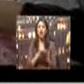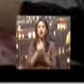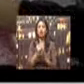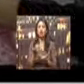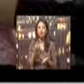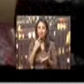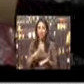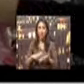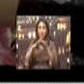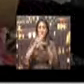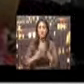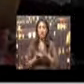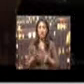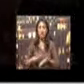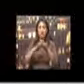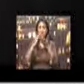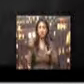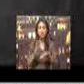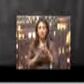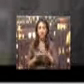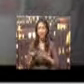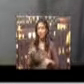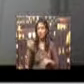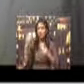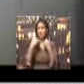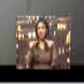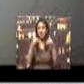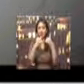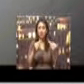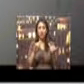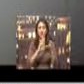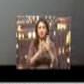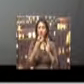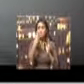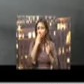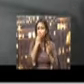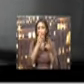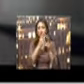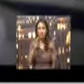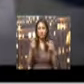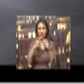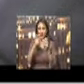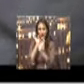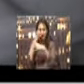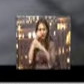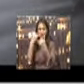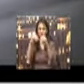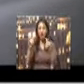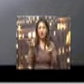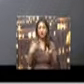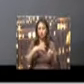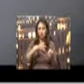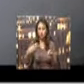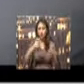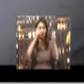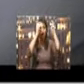ناقص، لا عد ناقص، كل حاجة ناقص عندي. جهاز هنا بايظ، عايزين أجهزة للمستشفى، عايزين حد الناس تحس بينا، مش عشان خاطر ابني